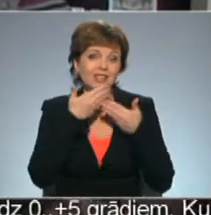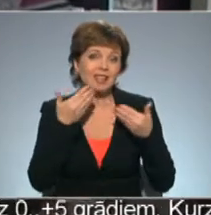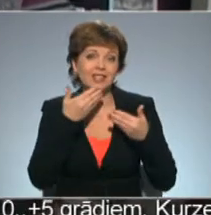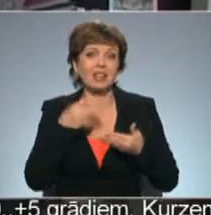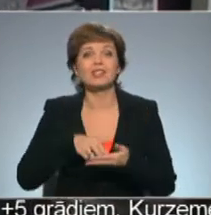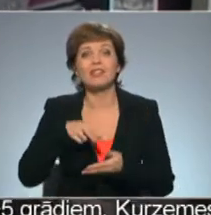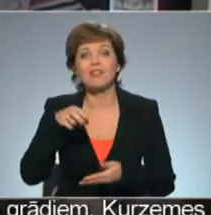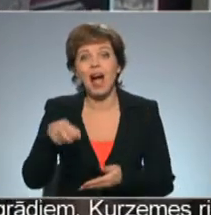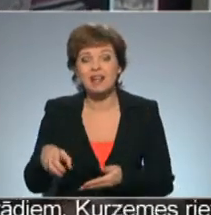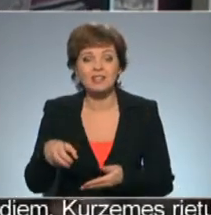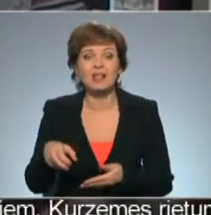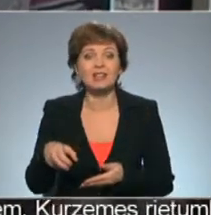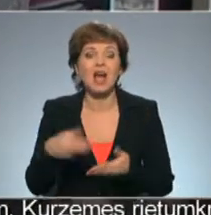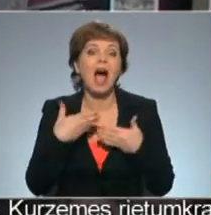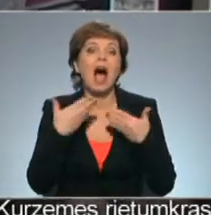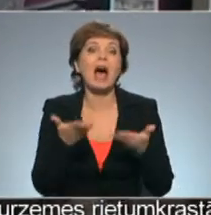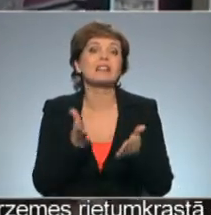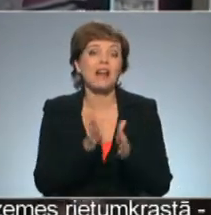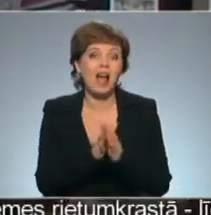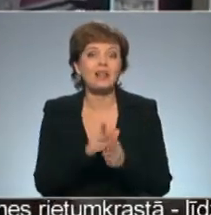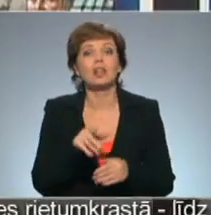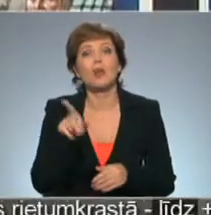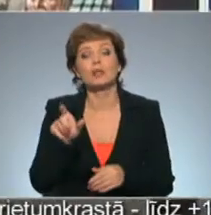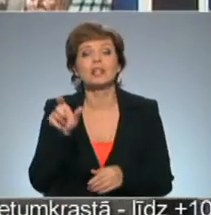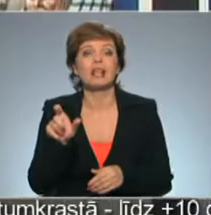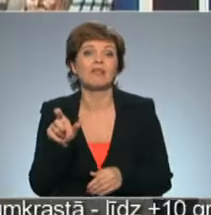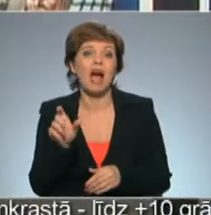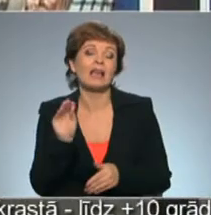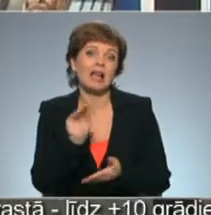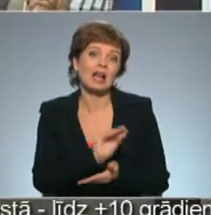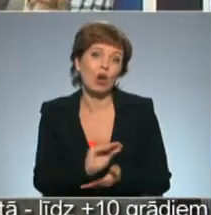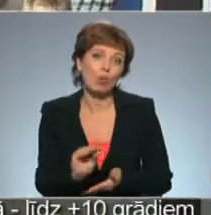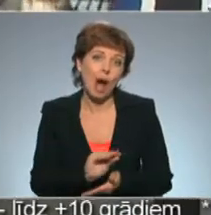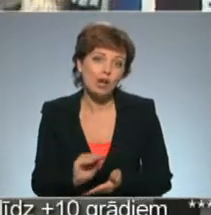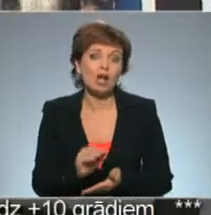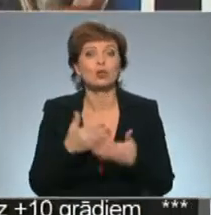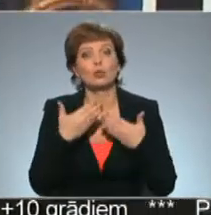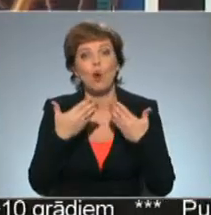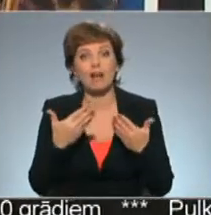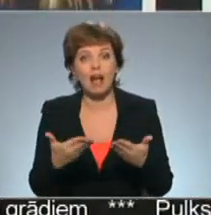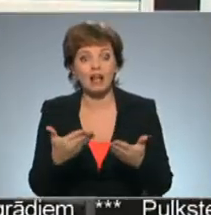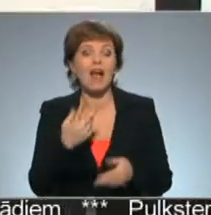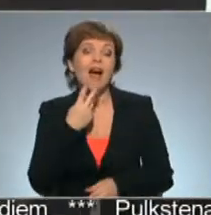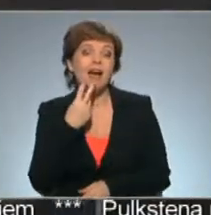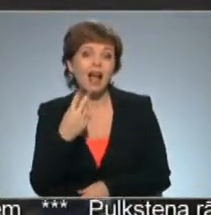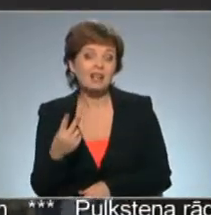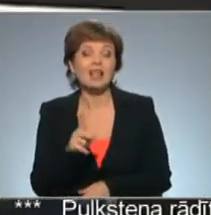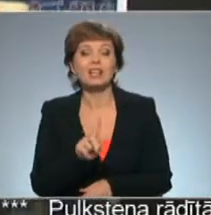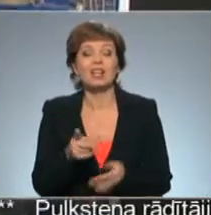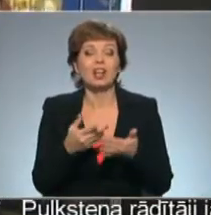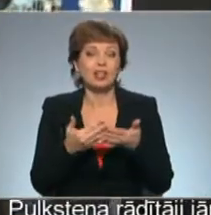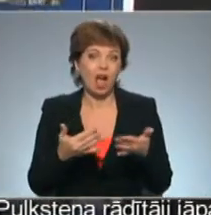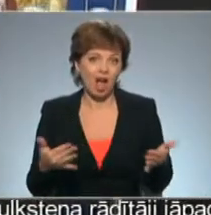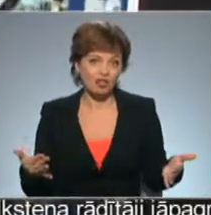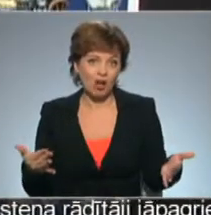dzīvu siltu atklātnīti, kurā ir pielikt cilvēka roka un novēlējums. Redziet, viņas ir ļoti dažādi un